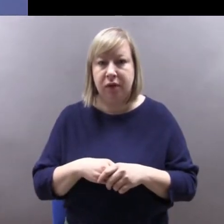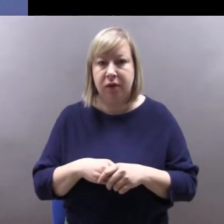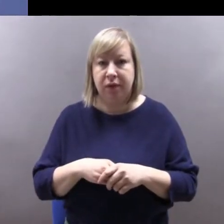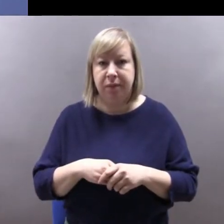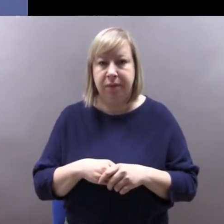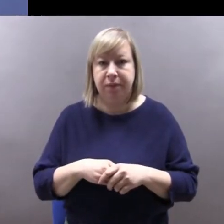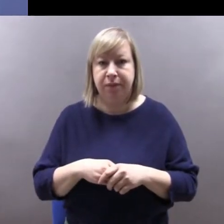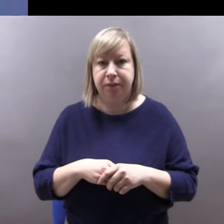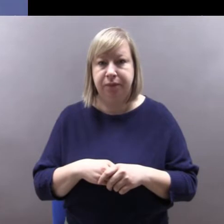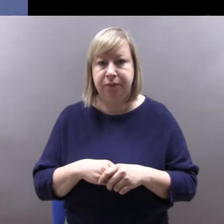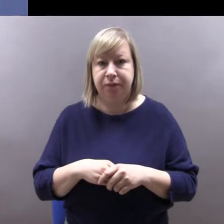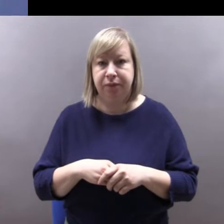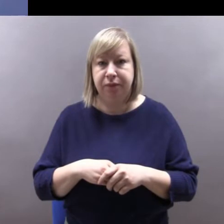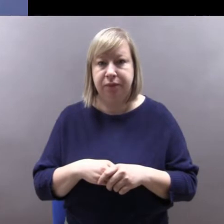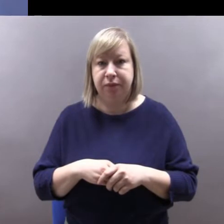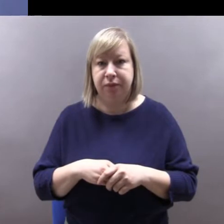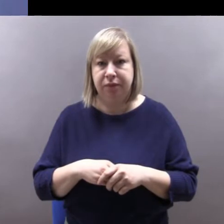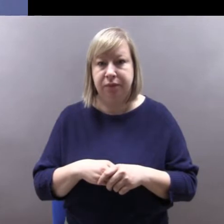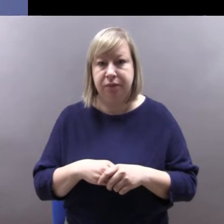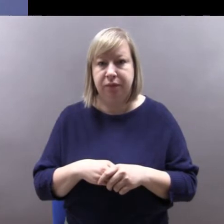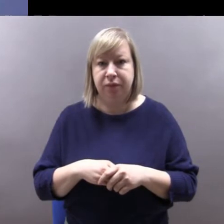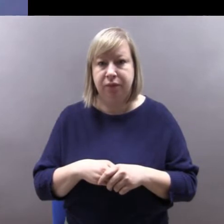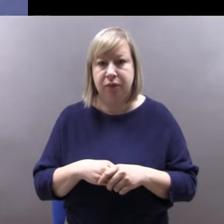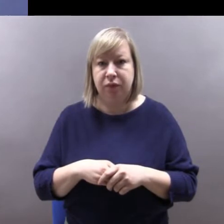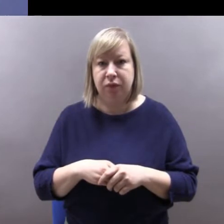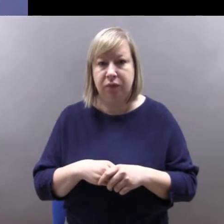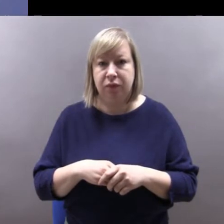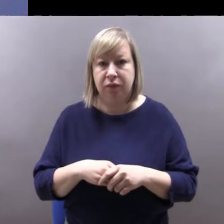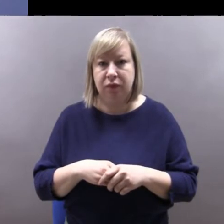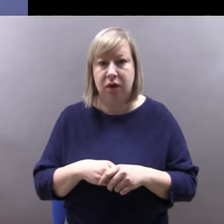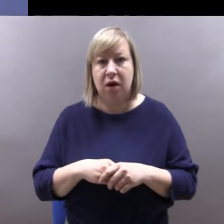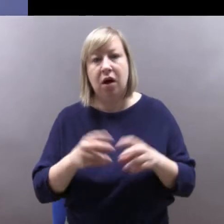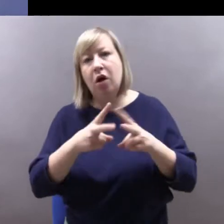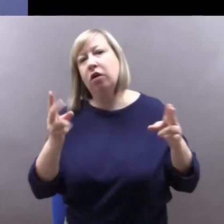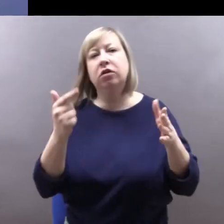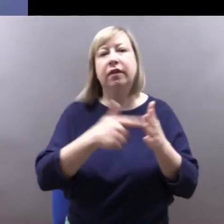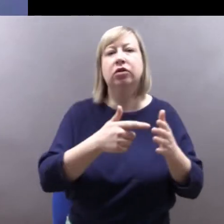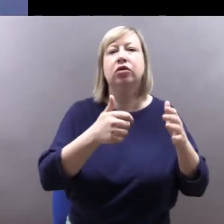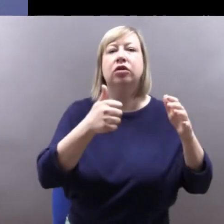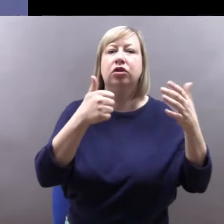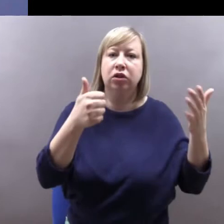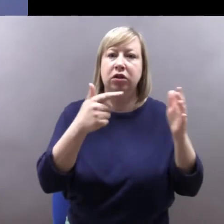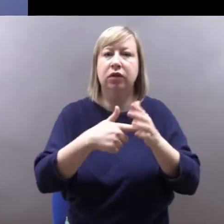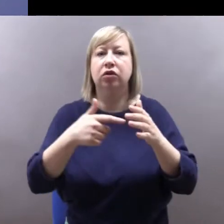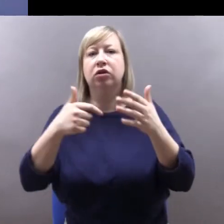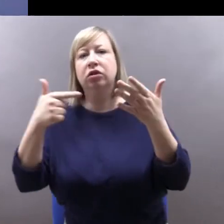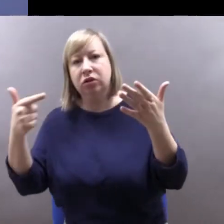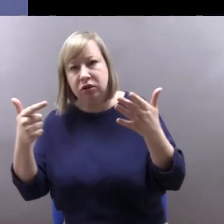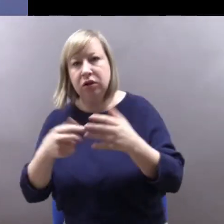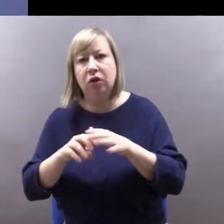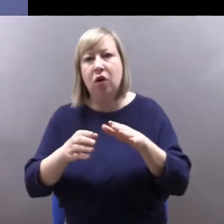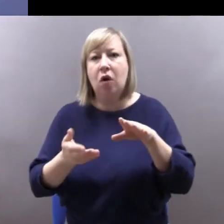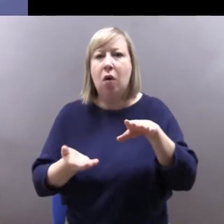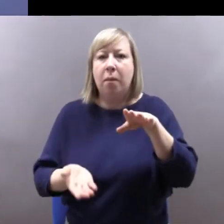tylko winda. A że to te platformy schodowe w tych latach 2006-2007